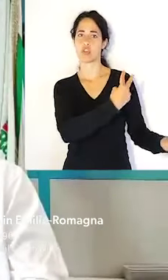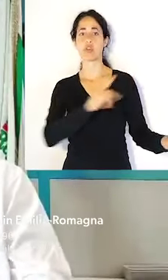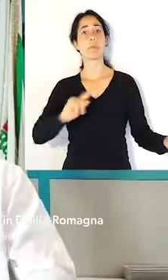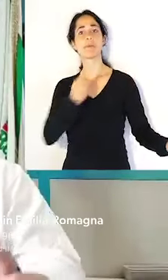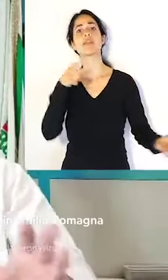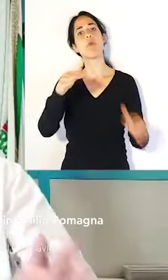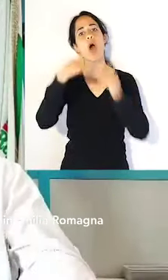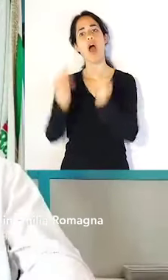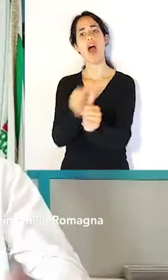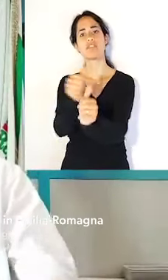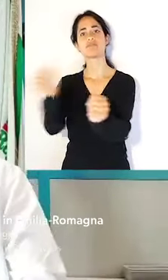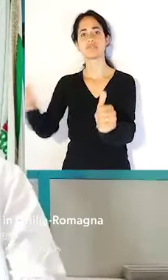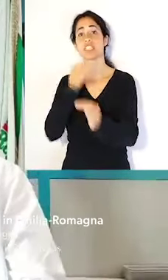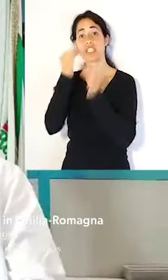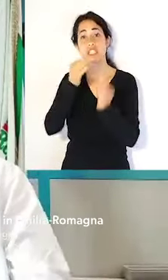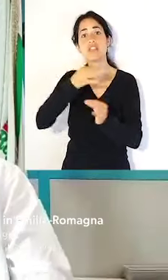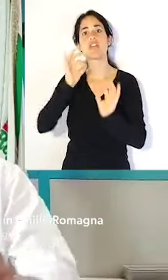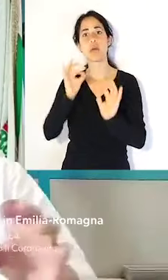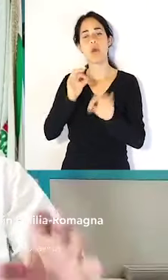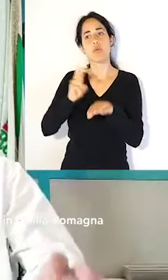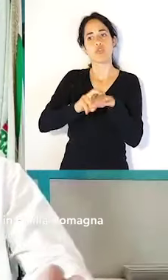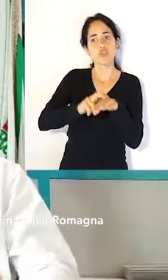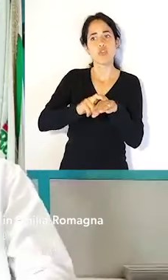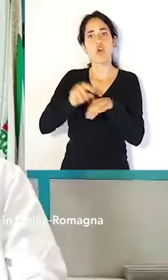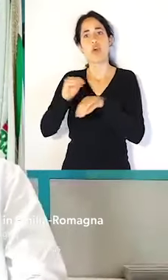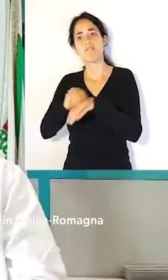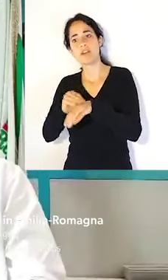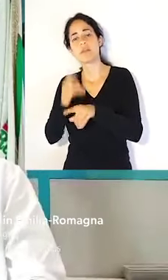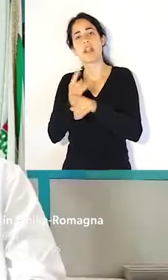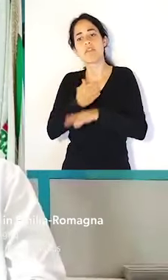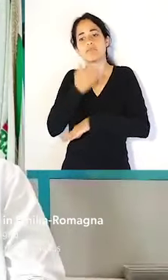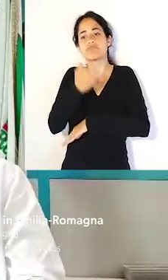del paziente, andare a casa del paziente,